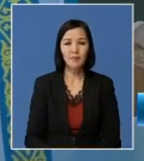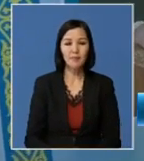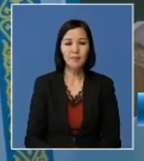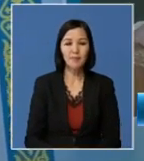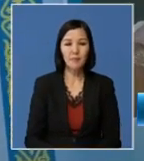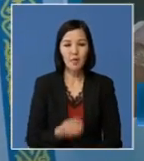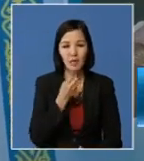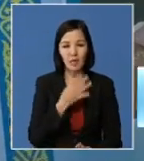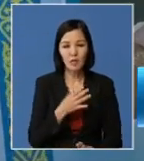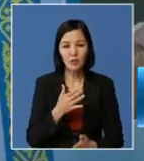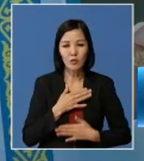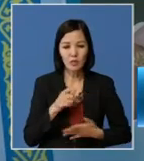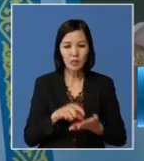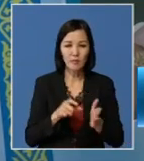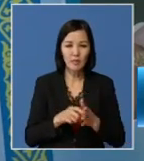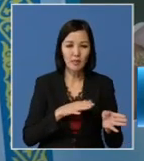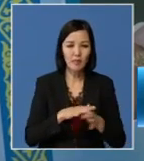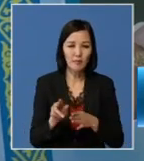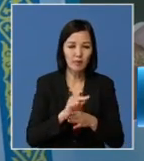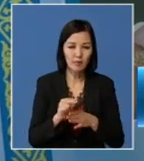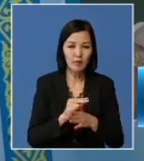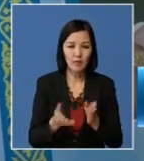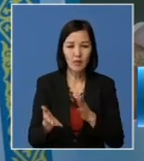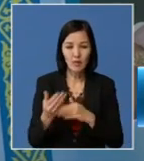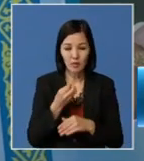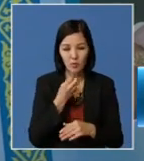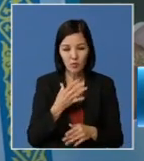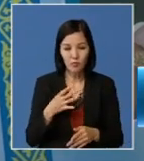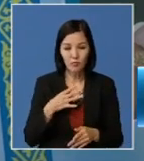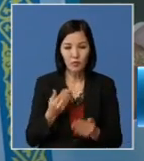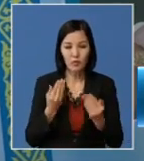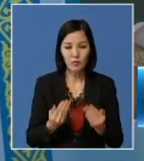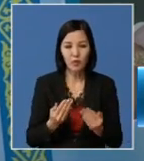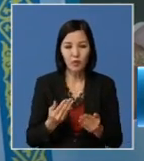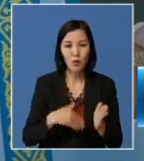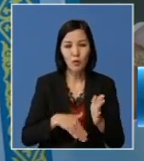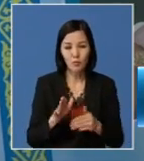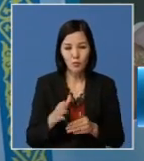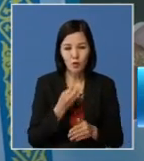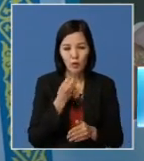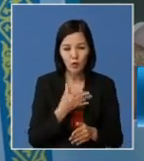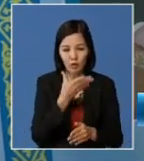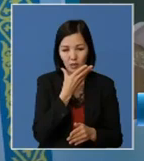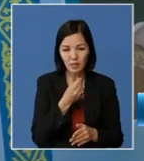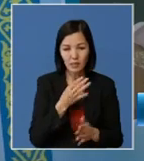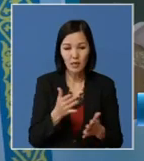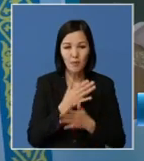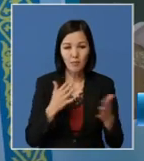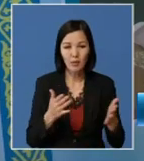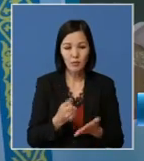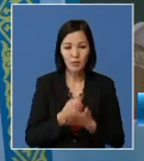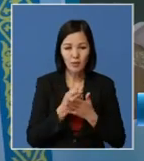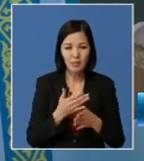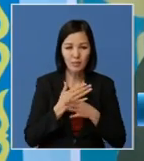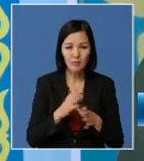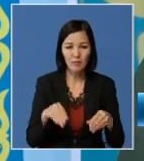Как хорошо, что наш кабинет отремонтировали. Он и раньше был в неплохом состоянии, но теперь он стал гораздо лучше. Спасибо большое нашим спонсорам,